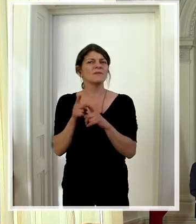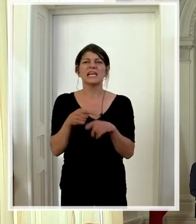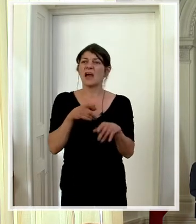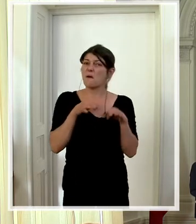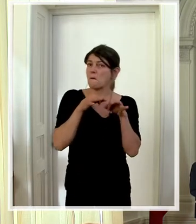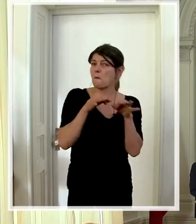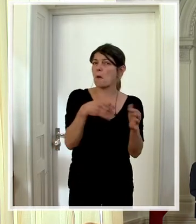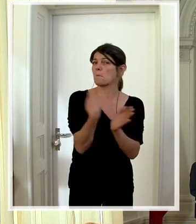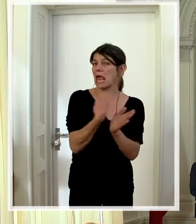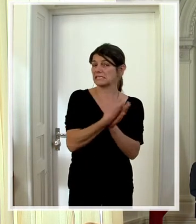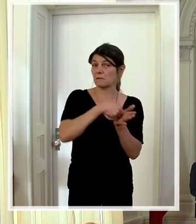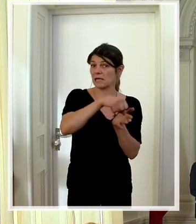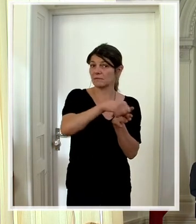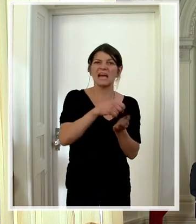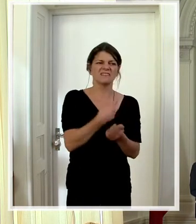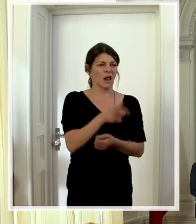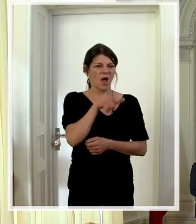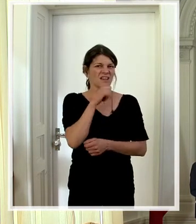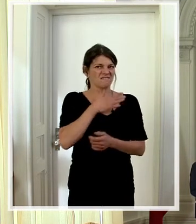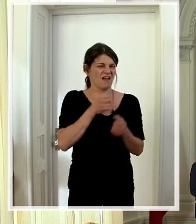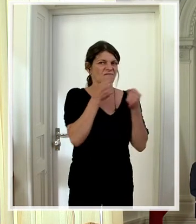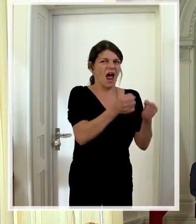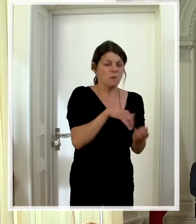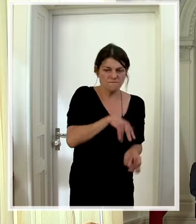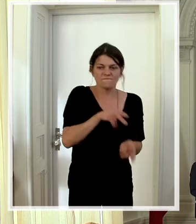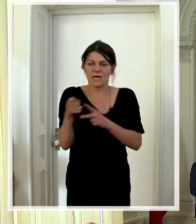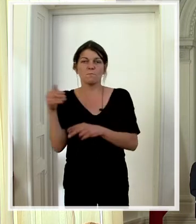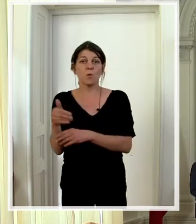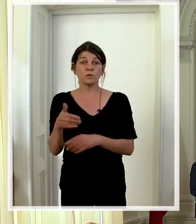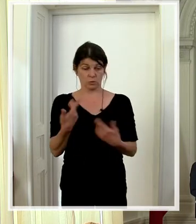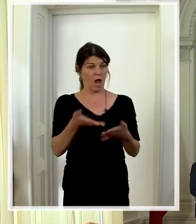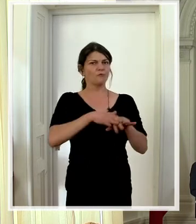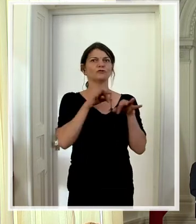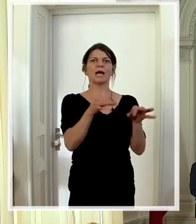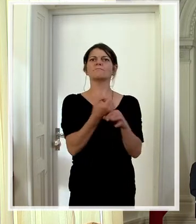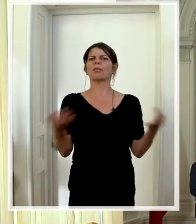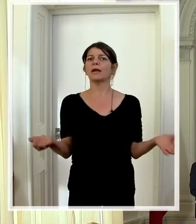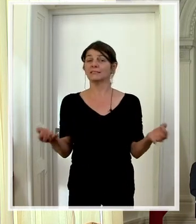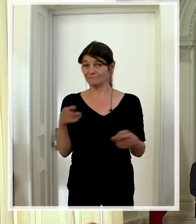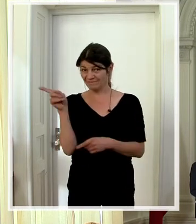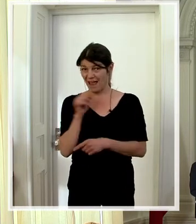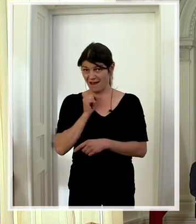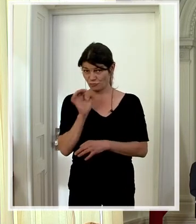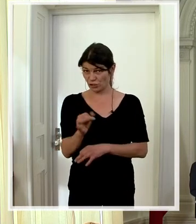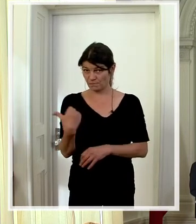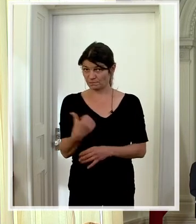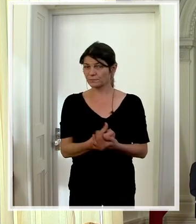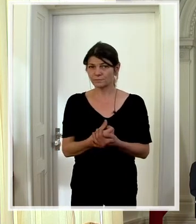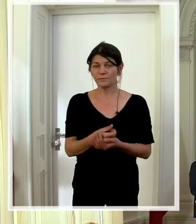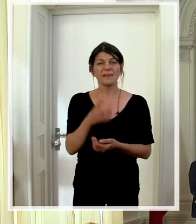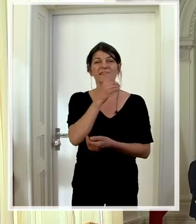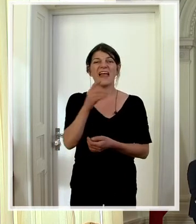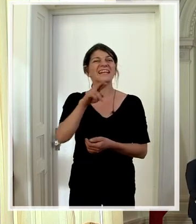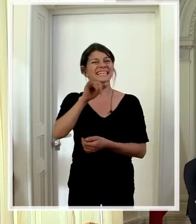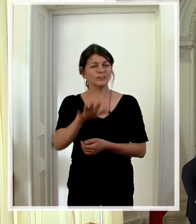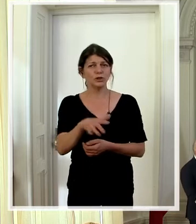dass man die Leute auf die Bahn zwingt. Und dann passiert auf der Straße nichts. Das befürchten wir. Der Daniel Riesch sieht, ja.